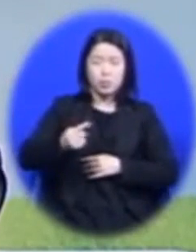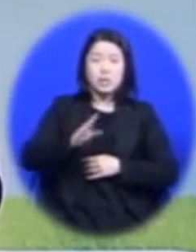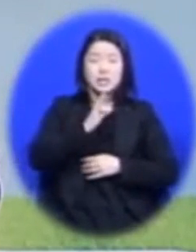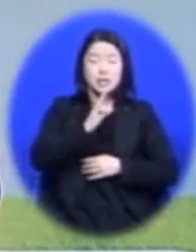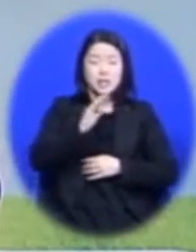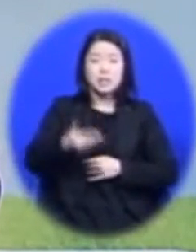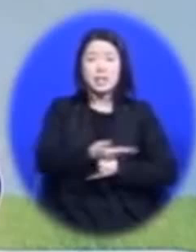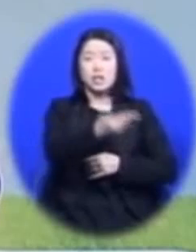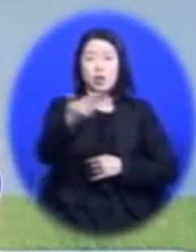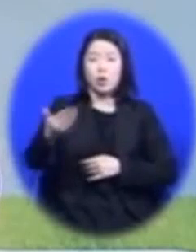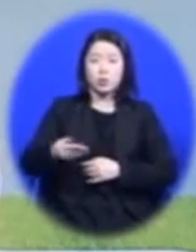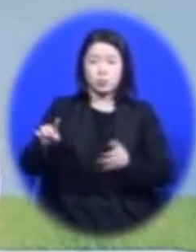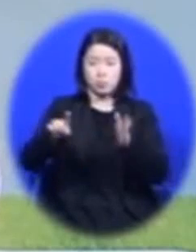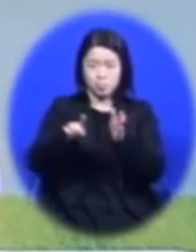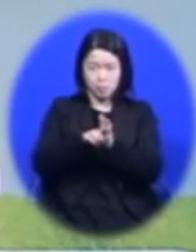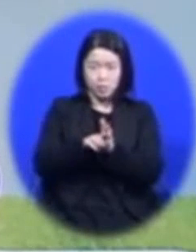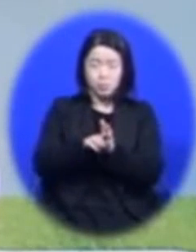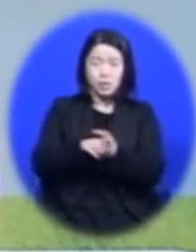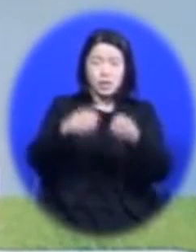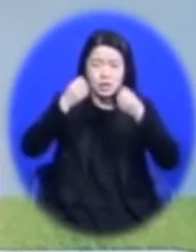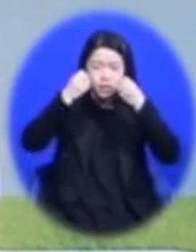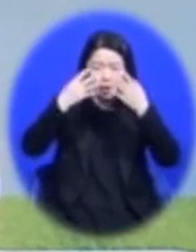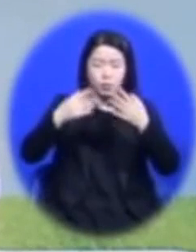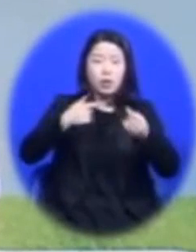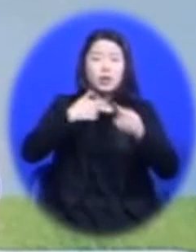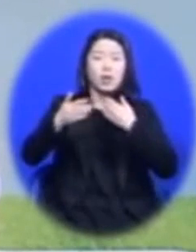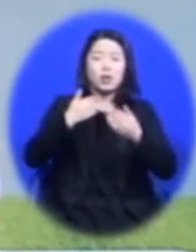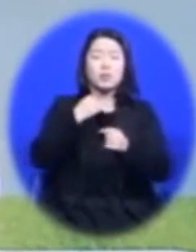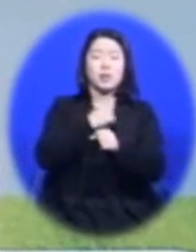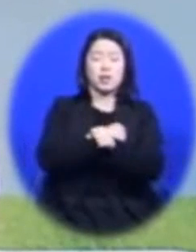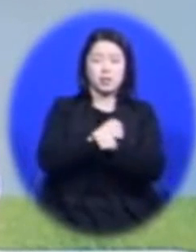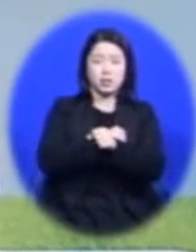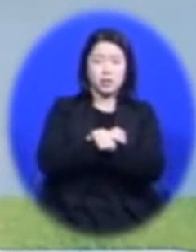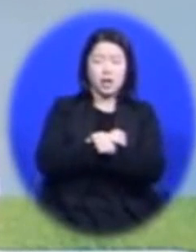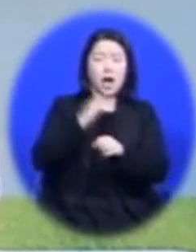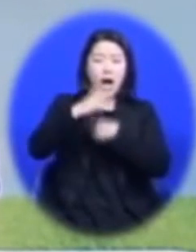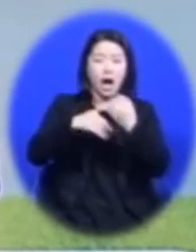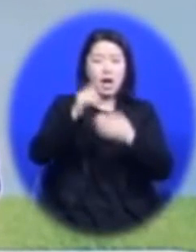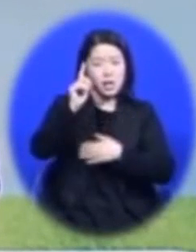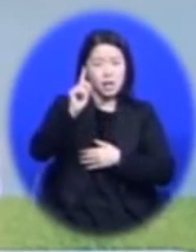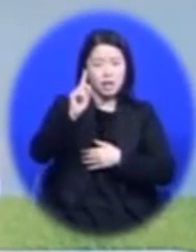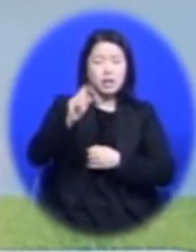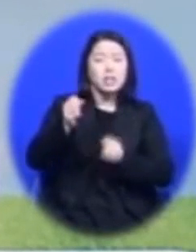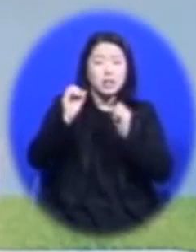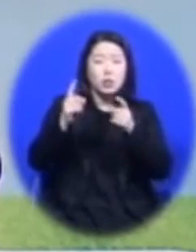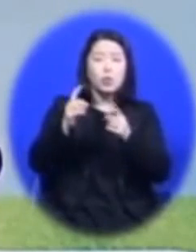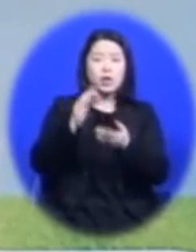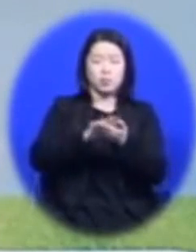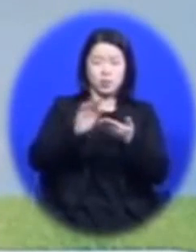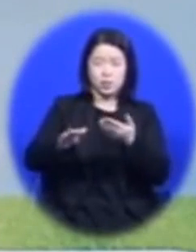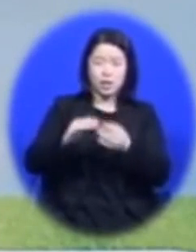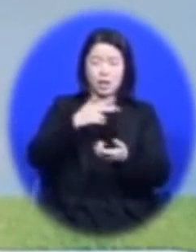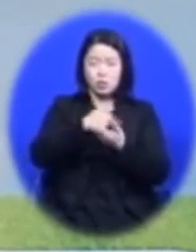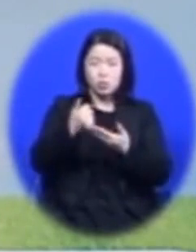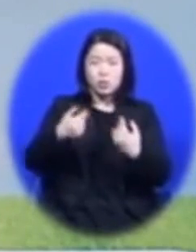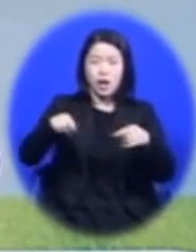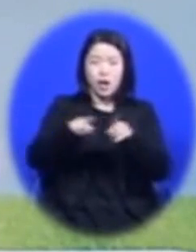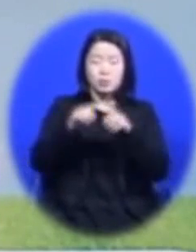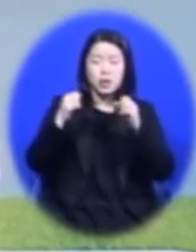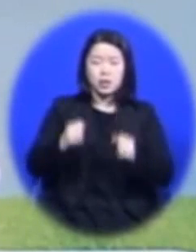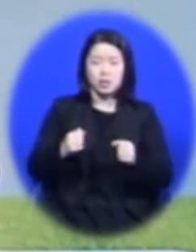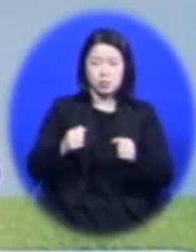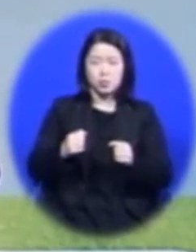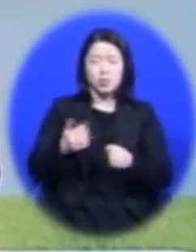사실은 여러분의 믿음을 새롭게 경험해보는 하나님의 기회입니다. 주님 함께 계시면